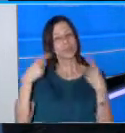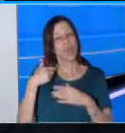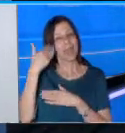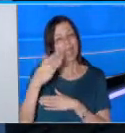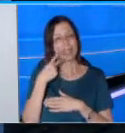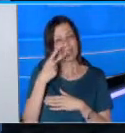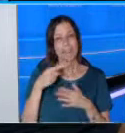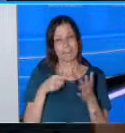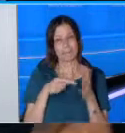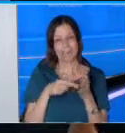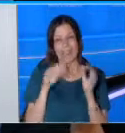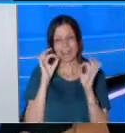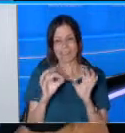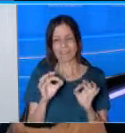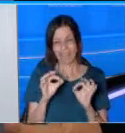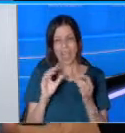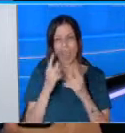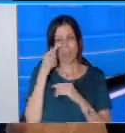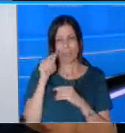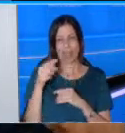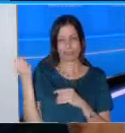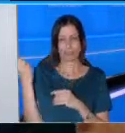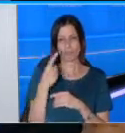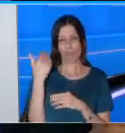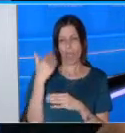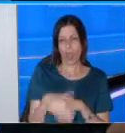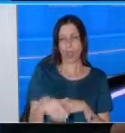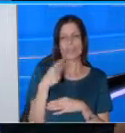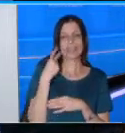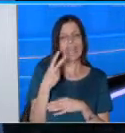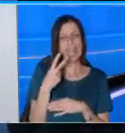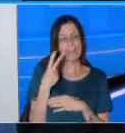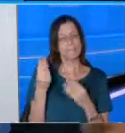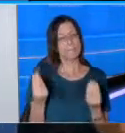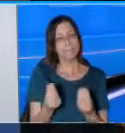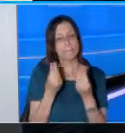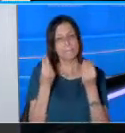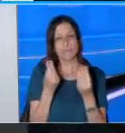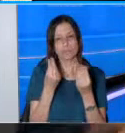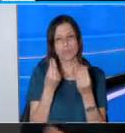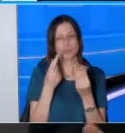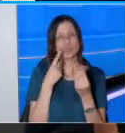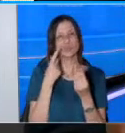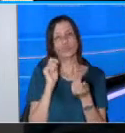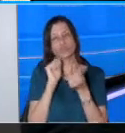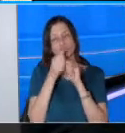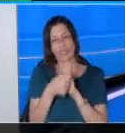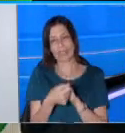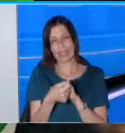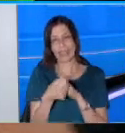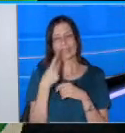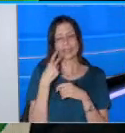יודעת, בעקבות דווקא האירועים הללו בשבוע האחרון, אנחנו נראה איזושהי מגמה שמשתנה,